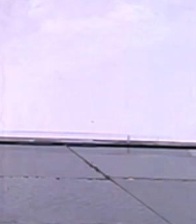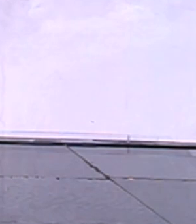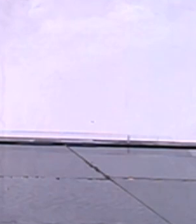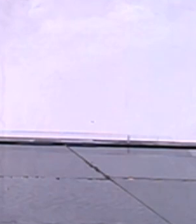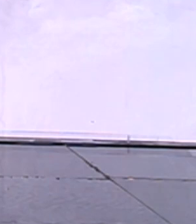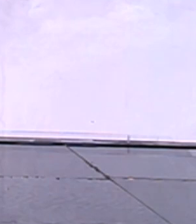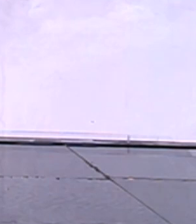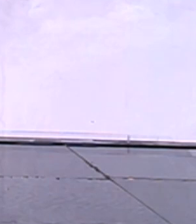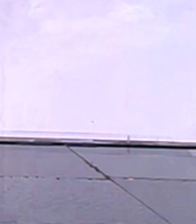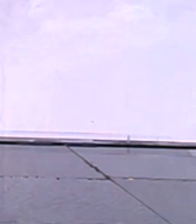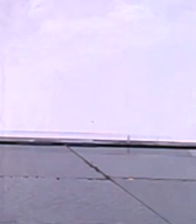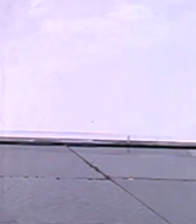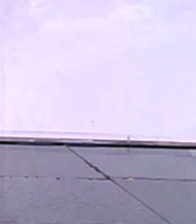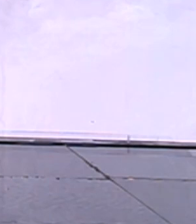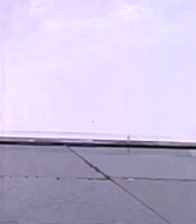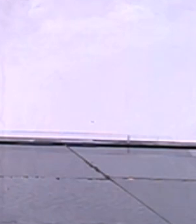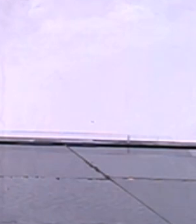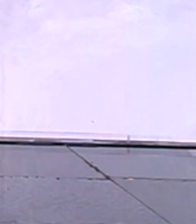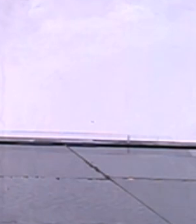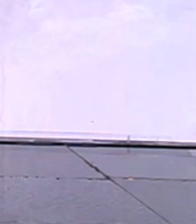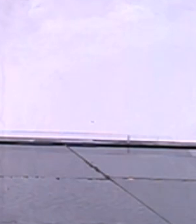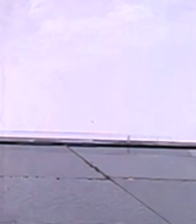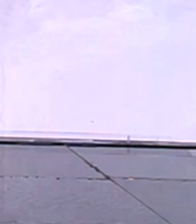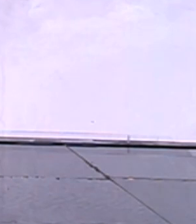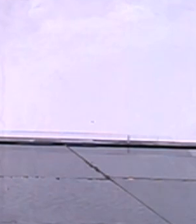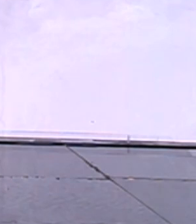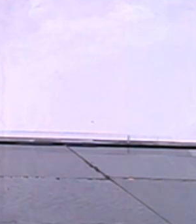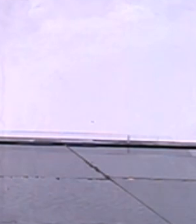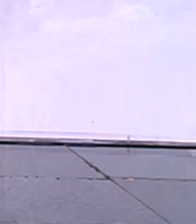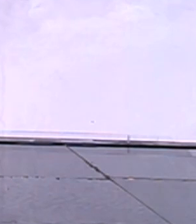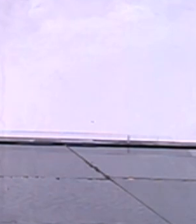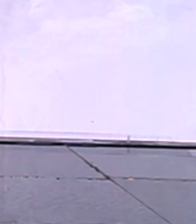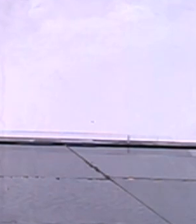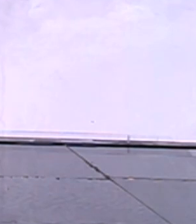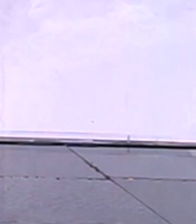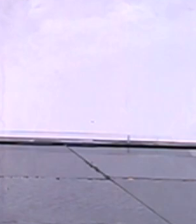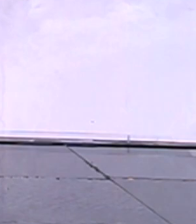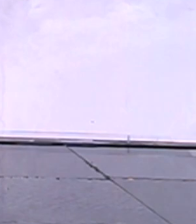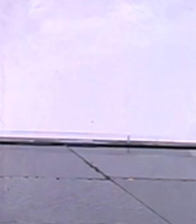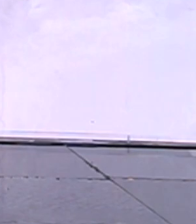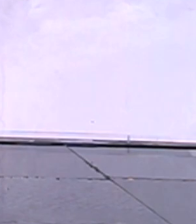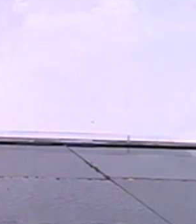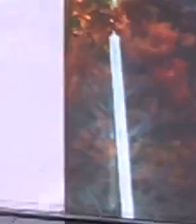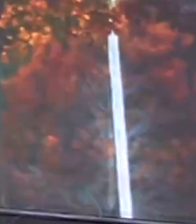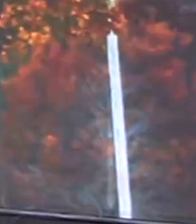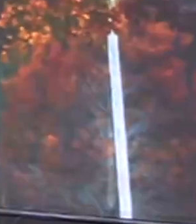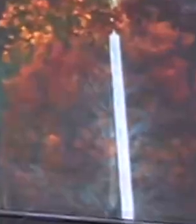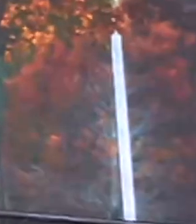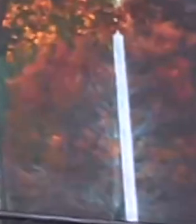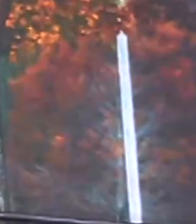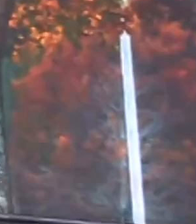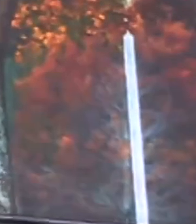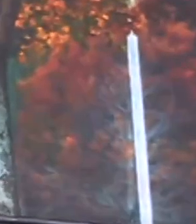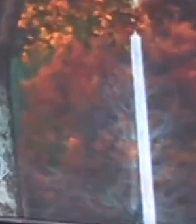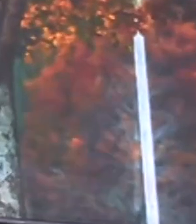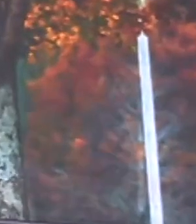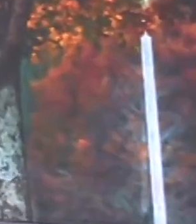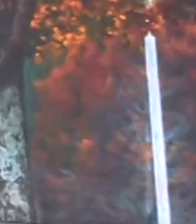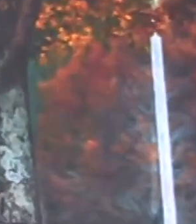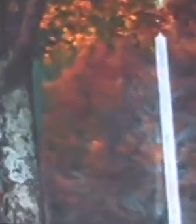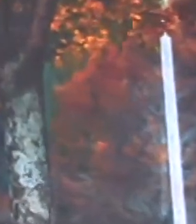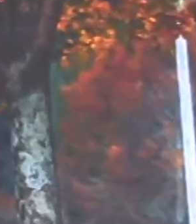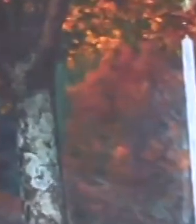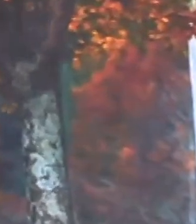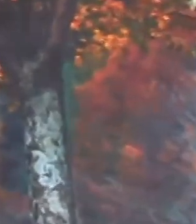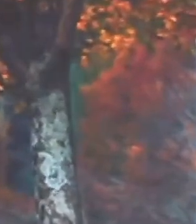жылы. Таразда күндіз 14 градус нөлден жоғары, түнде плюс 3 градус жылы. Мегаполистерге тоқталсақ, сынап